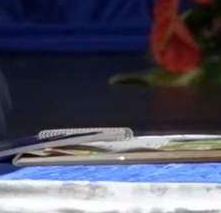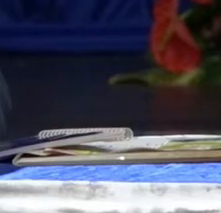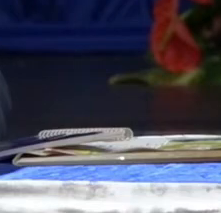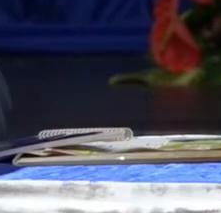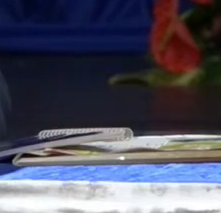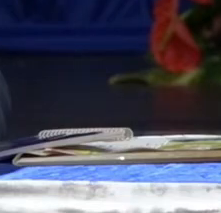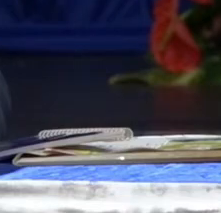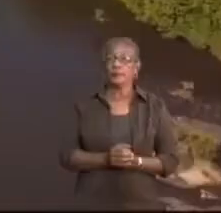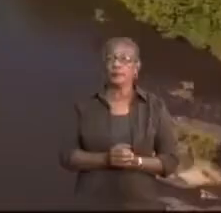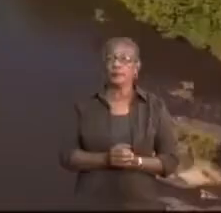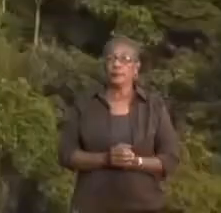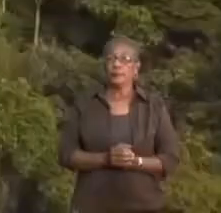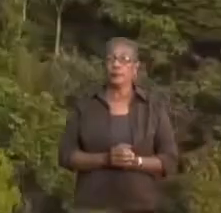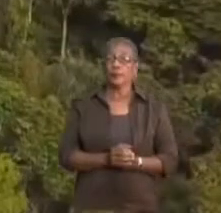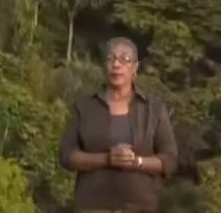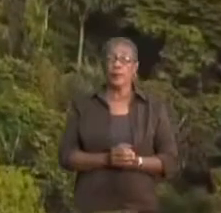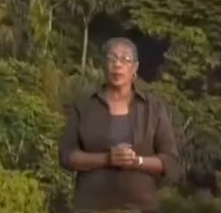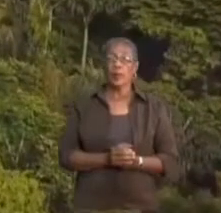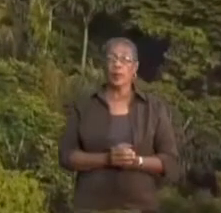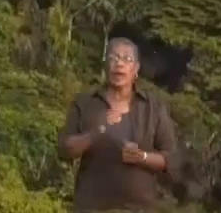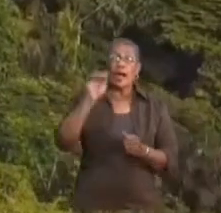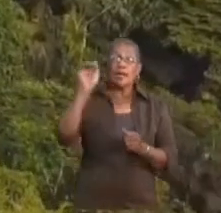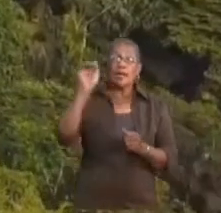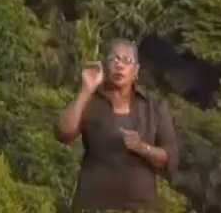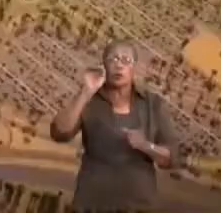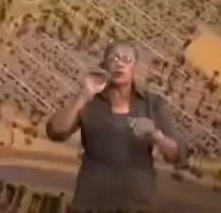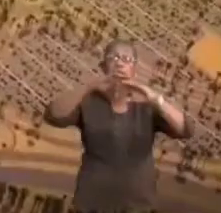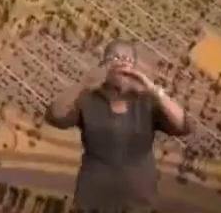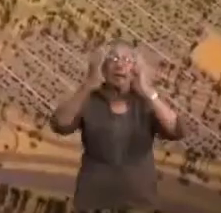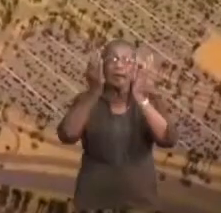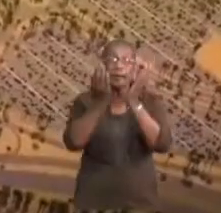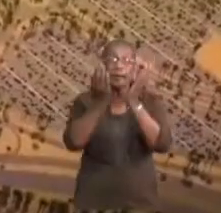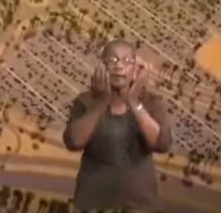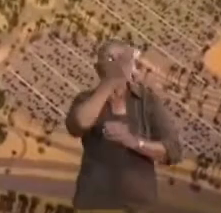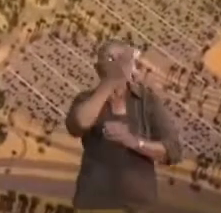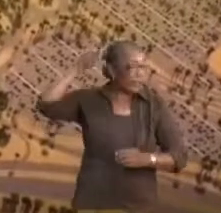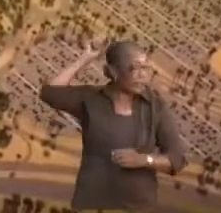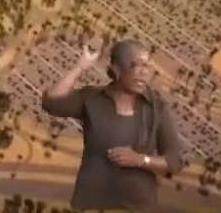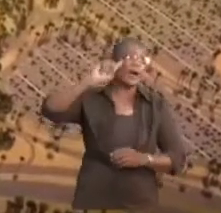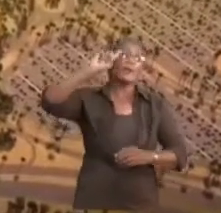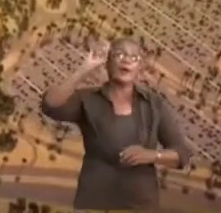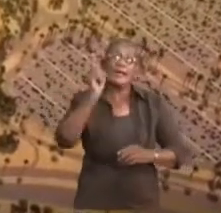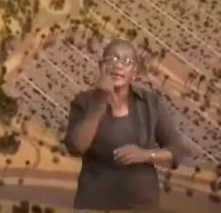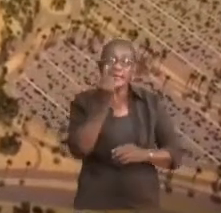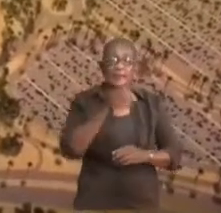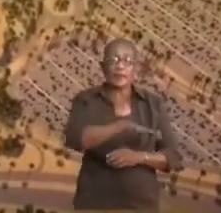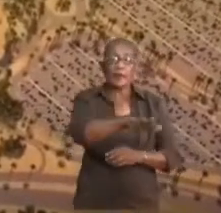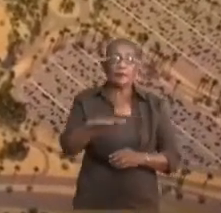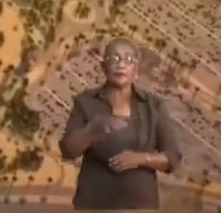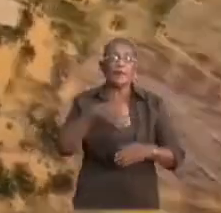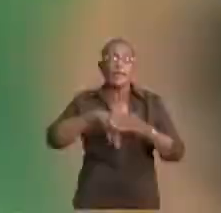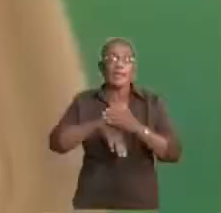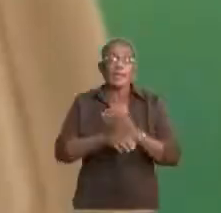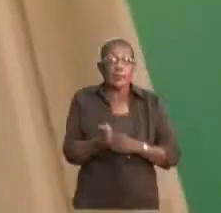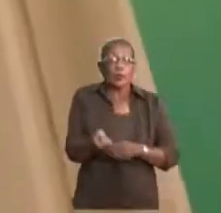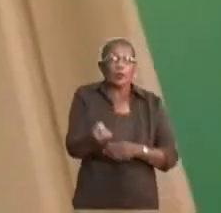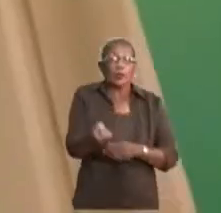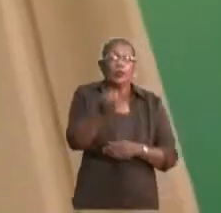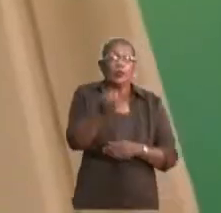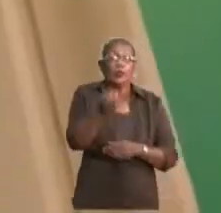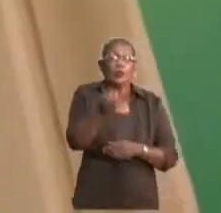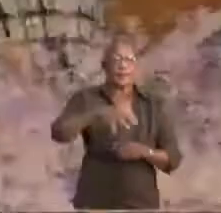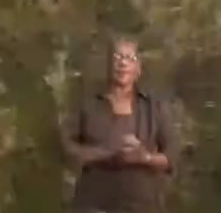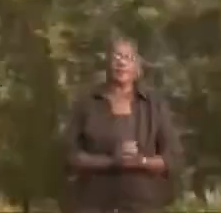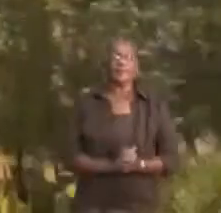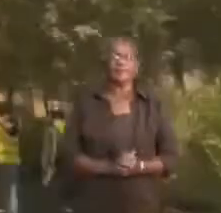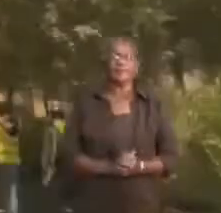Maar laat me meteen dit zeggen. De regering heeft dat bedrag goedgekeurd als een soort van voorfinanciering.